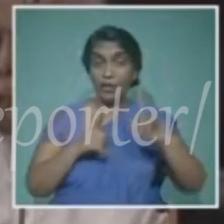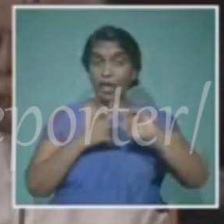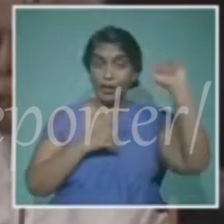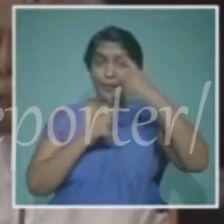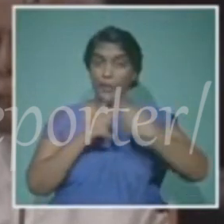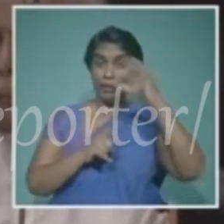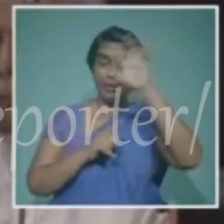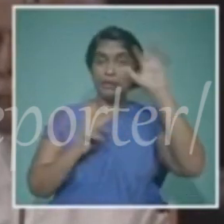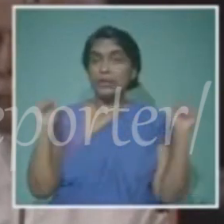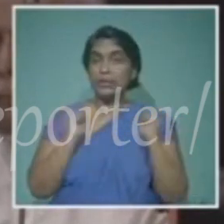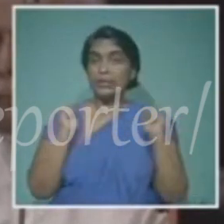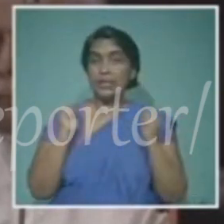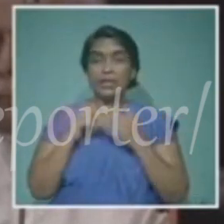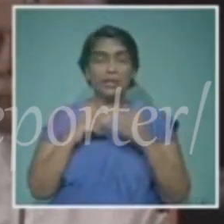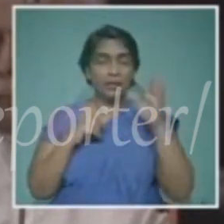රටවල් ශීතකාලයට